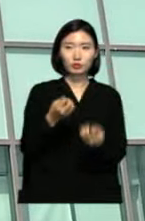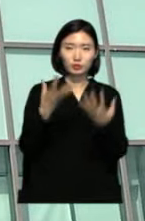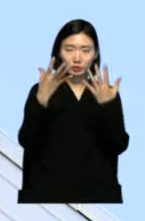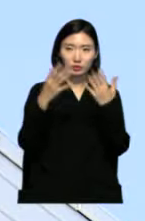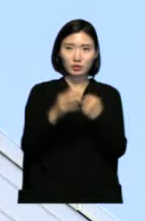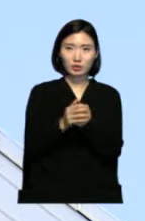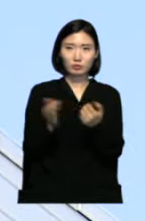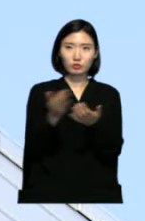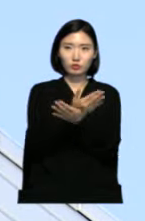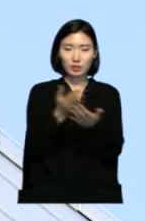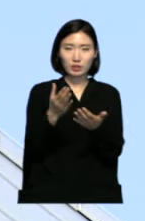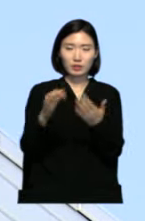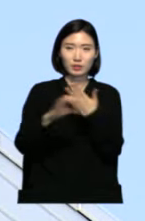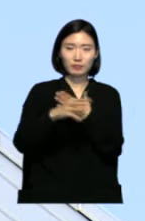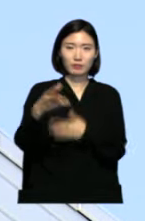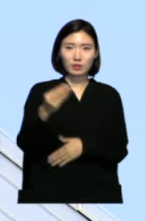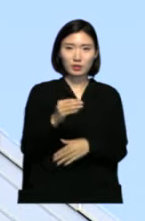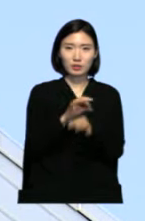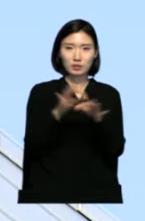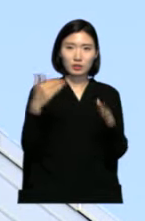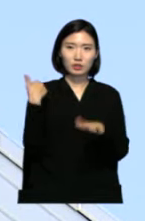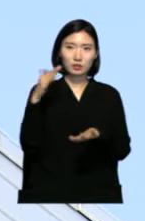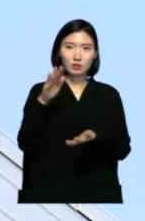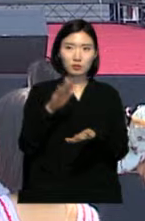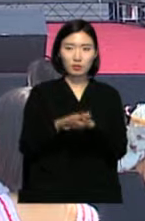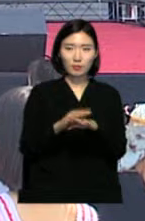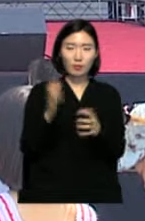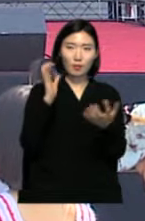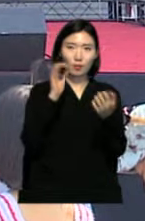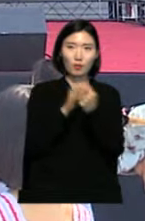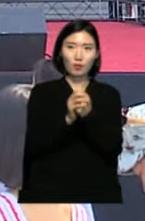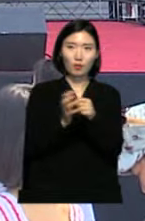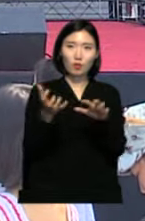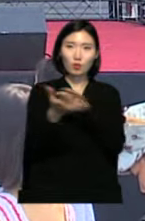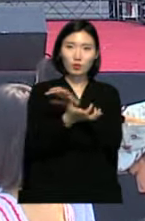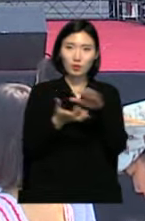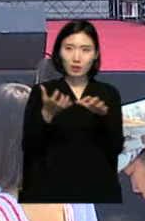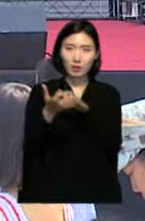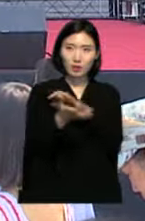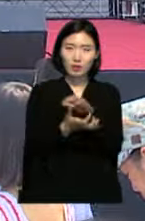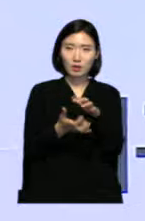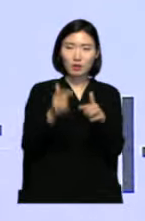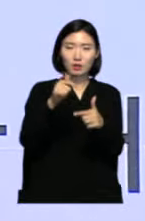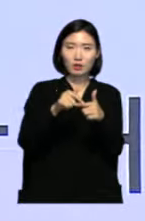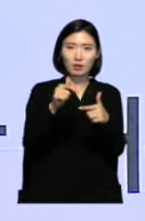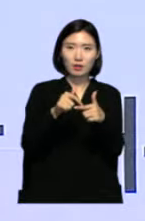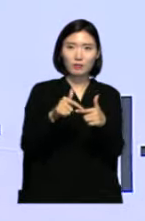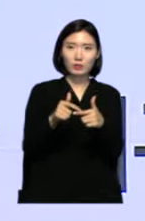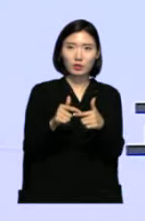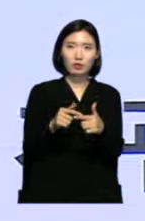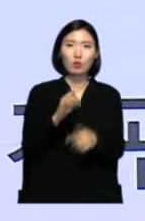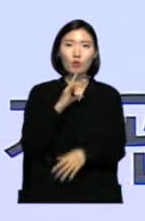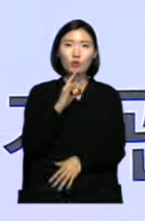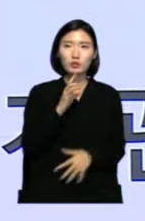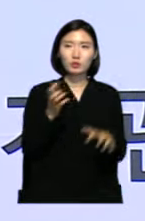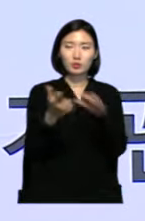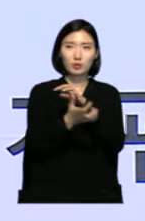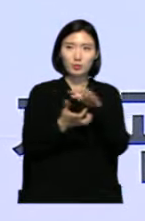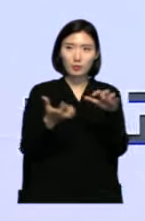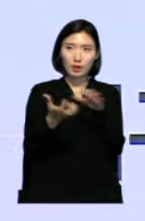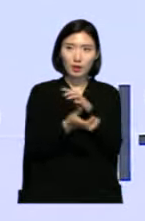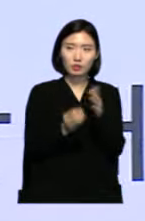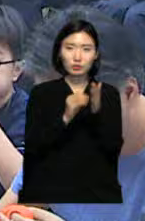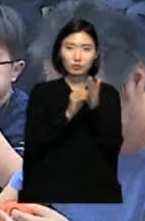임대와 공공임대, 장기 전세가 혼합된 강남구 유일의 소셜믹스 단지에서 열린 세곡과